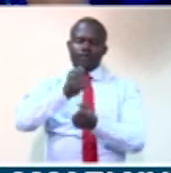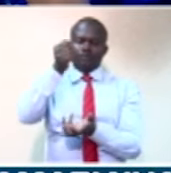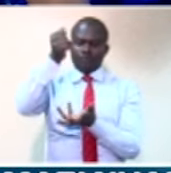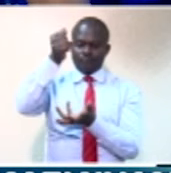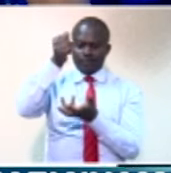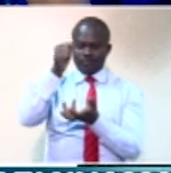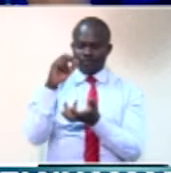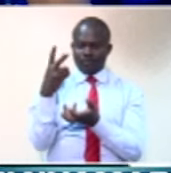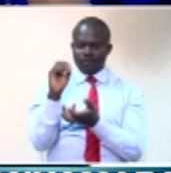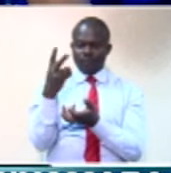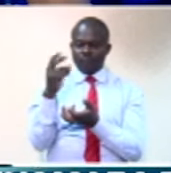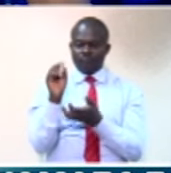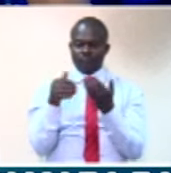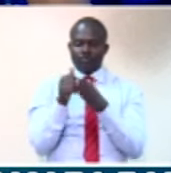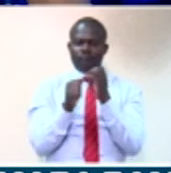y'imari wa